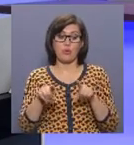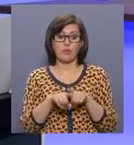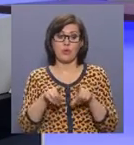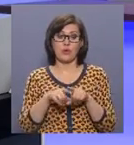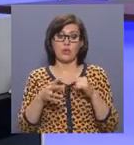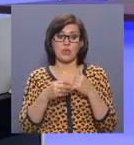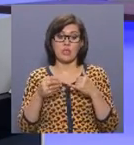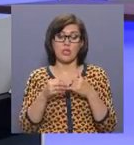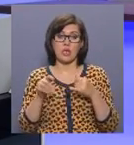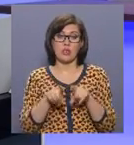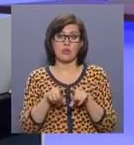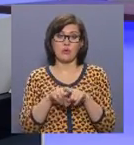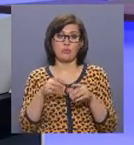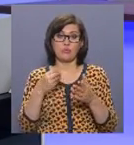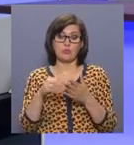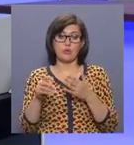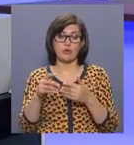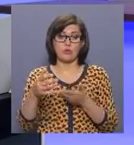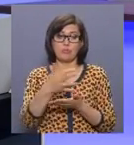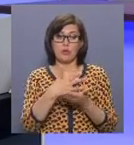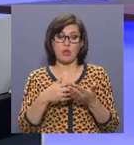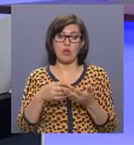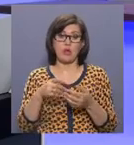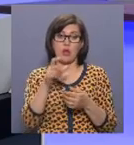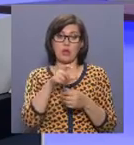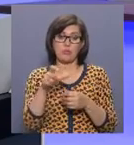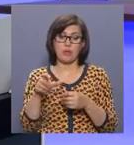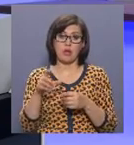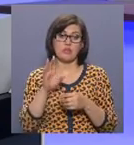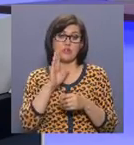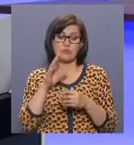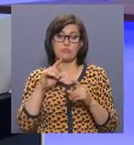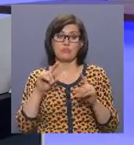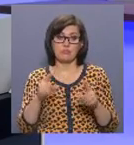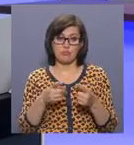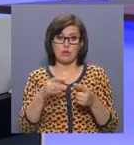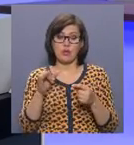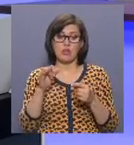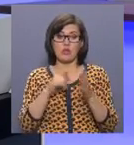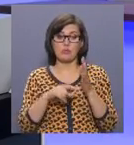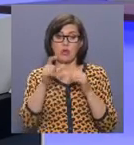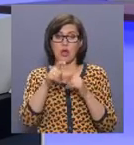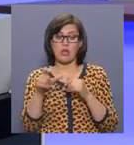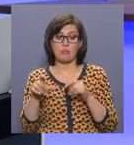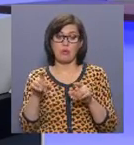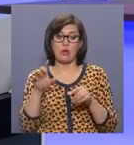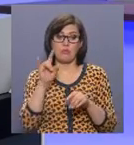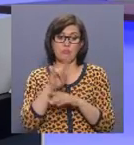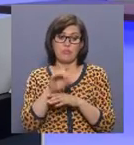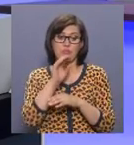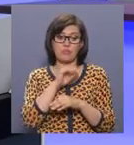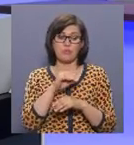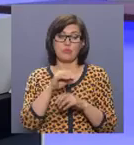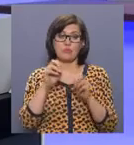жер телімін алып беремін деп жұрттан қыруар қаражат жинаған әйел ұсталды. Ол шамамен 70 адамды арба үлгеріпті.